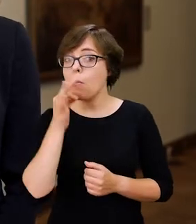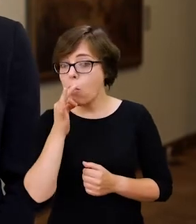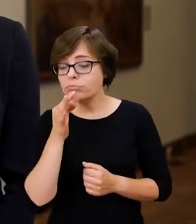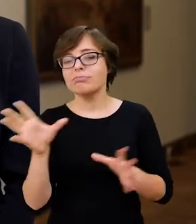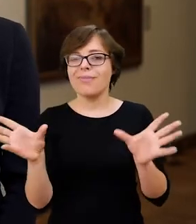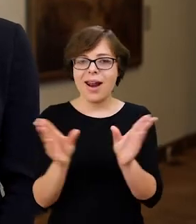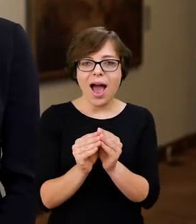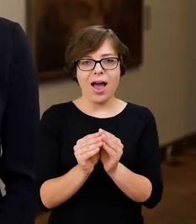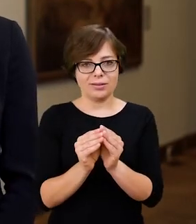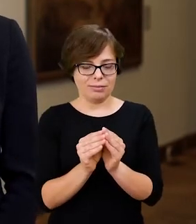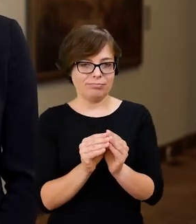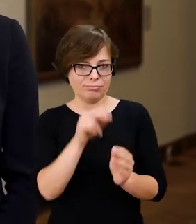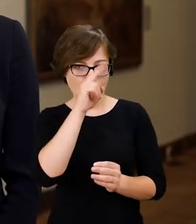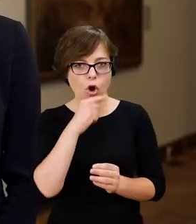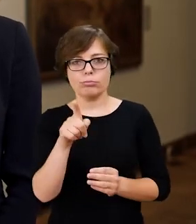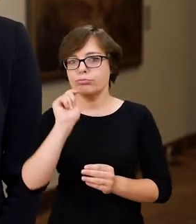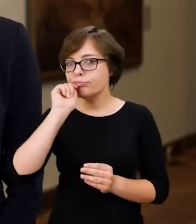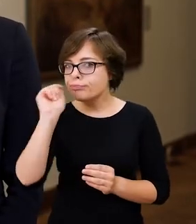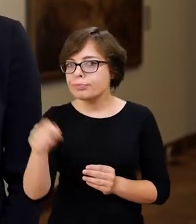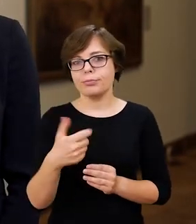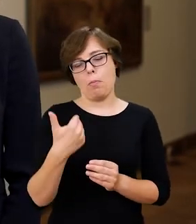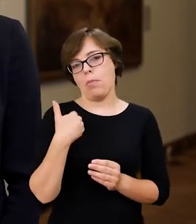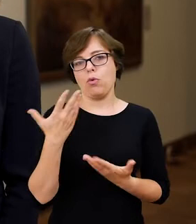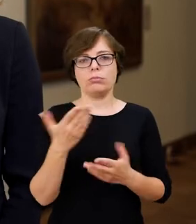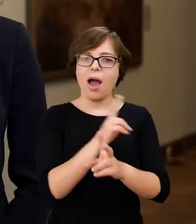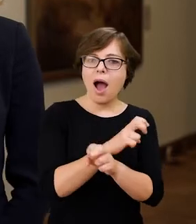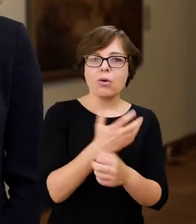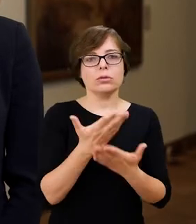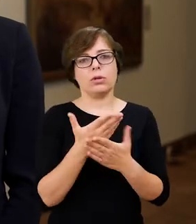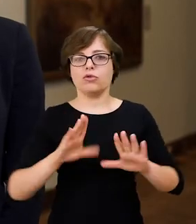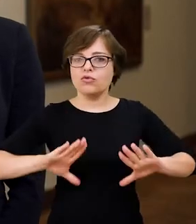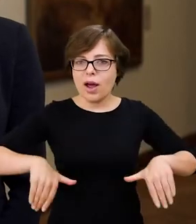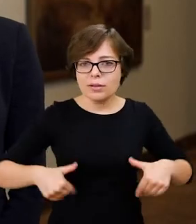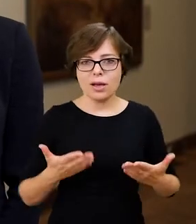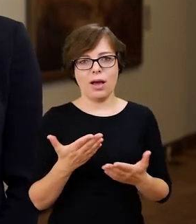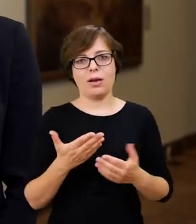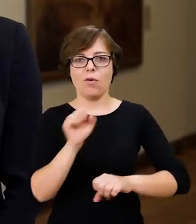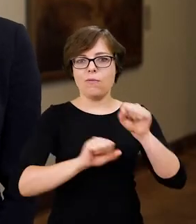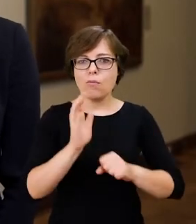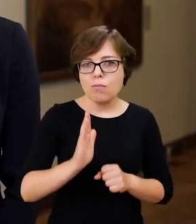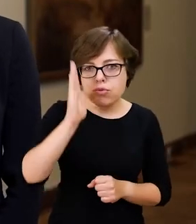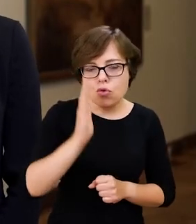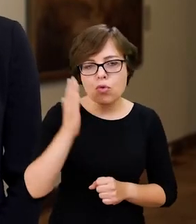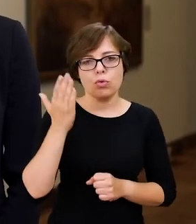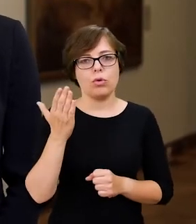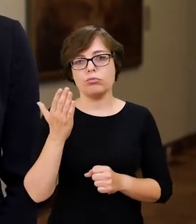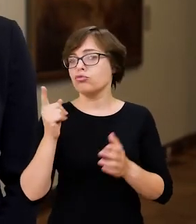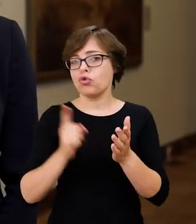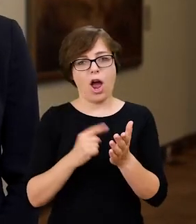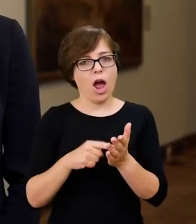razem ze swoim ojcem po Austrii, Szwajcarii, północnej Italii,